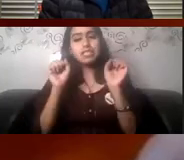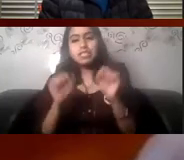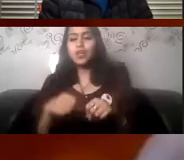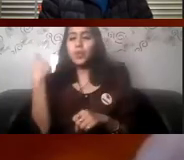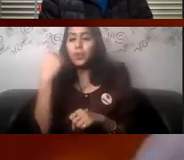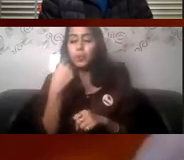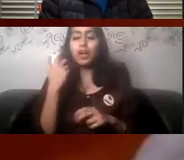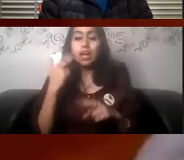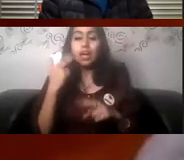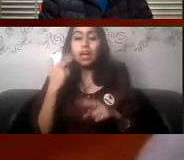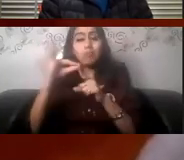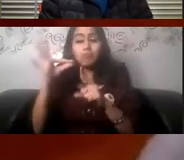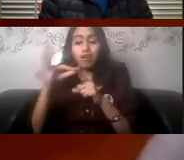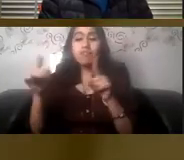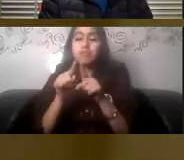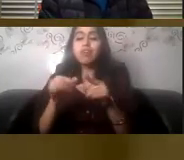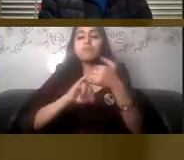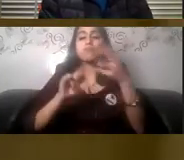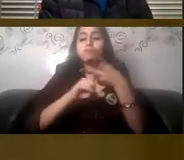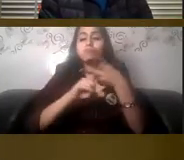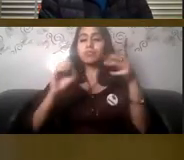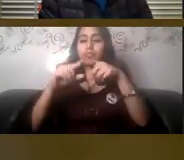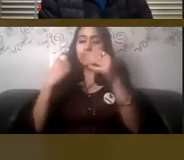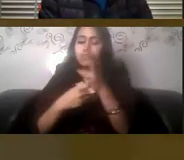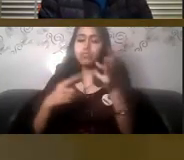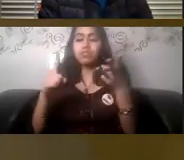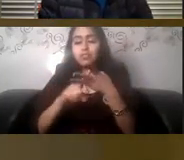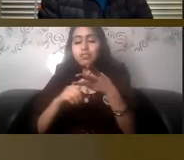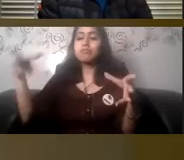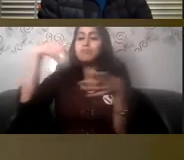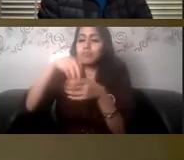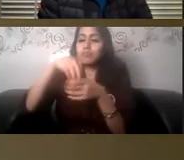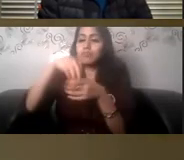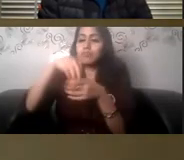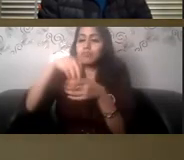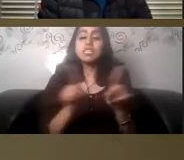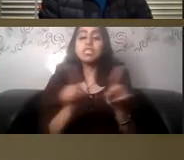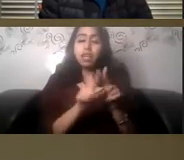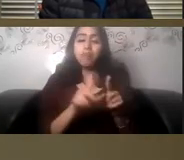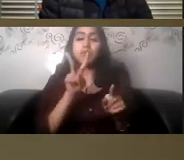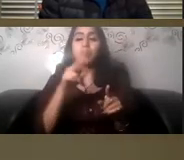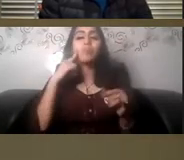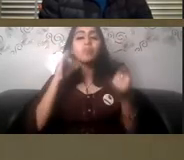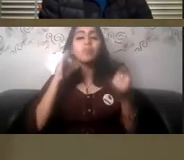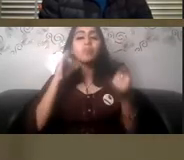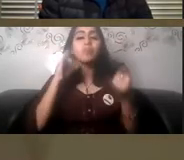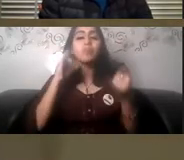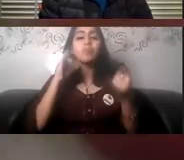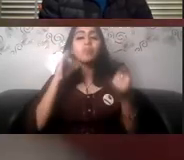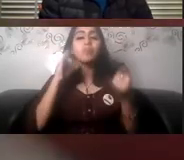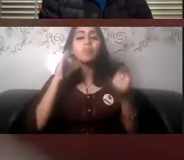को प्राइवेट सेक्टर में नौकरी मिलने लगी। सार्थक का विजन स्टेटमेंट है, उसमें हमने प्रण किया है कि हम लोग